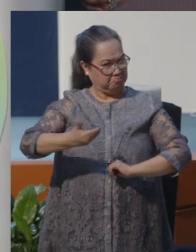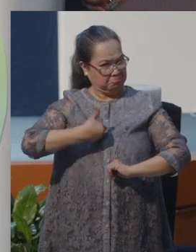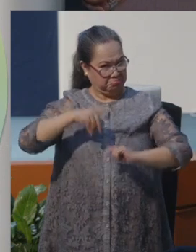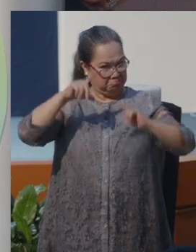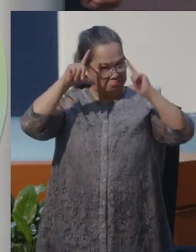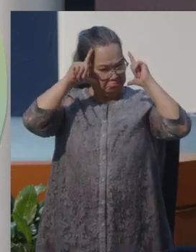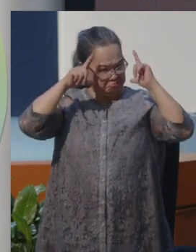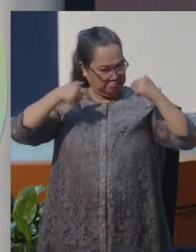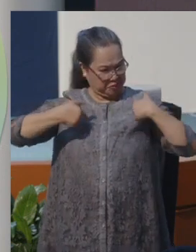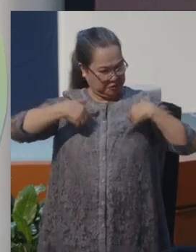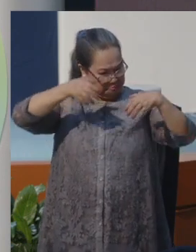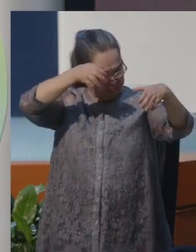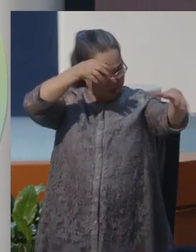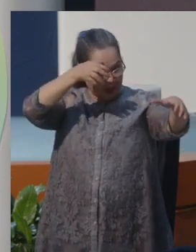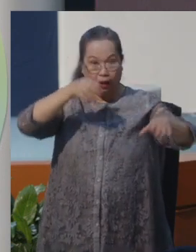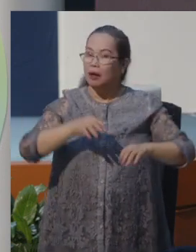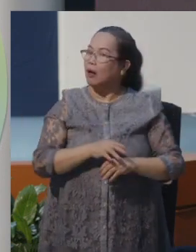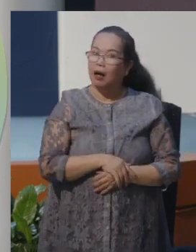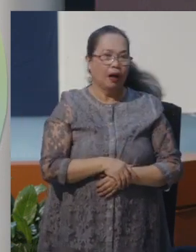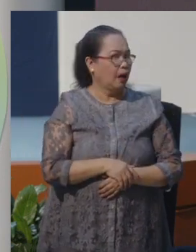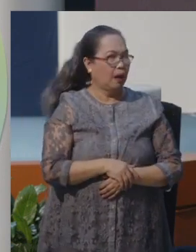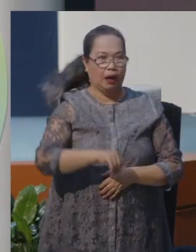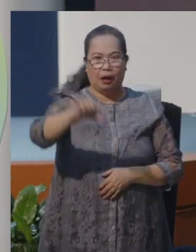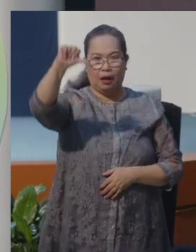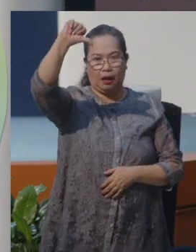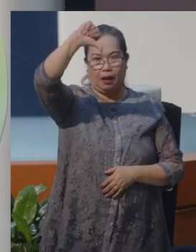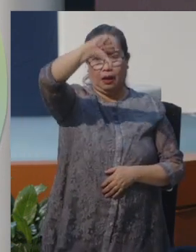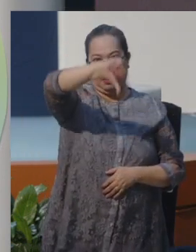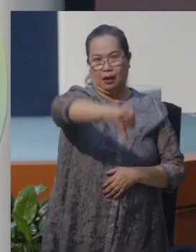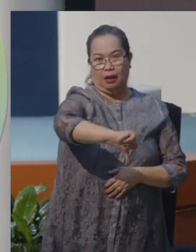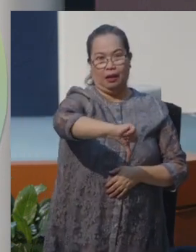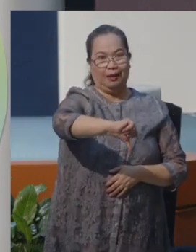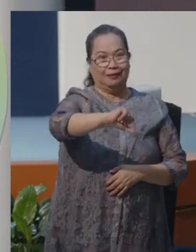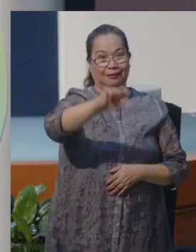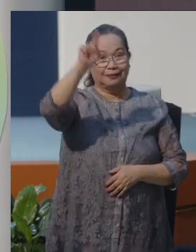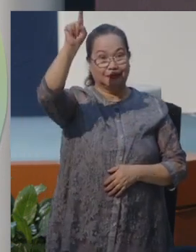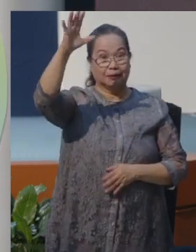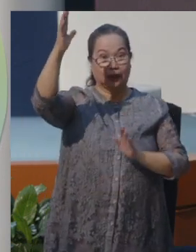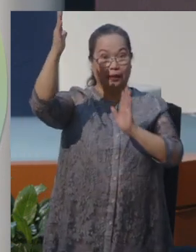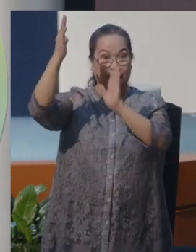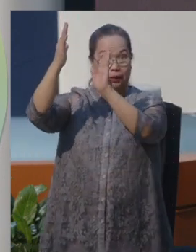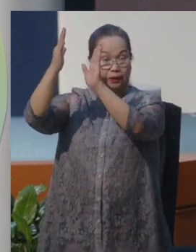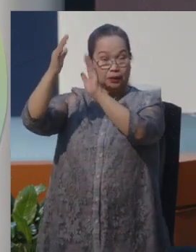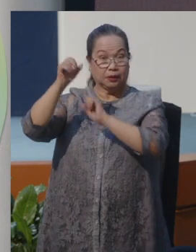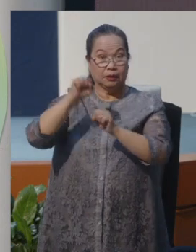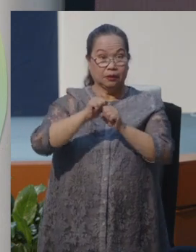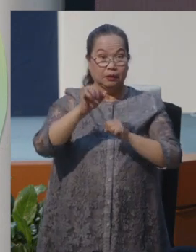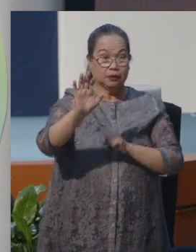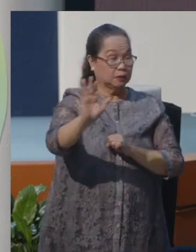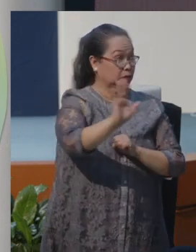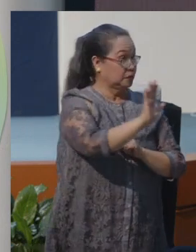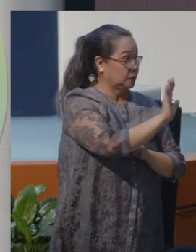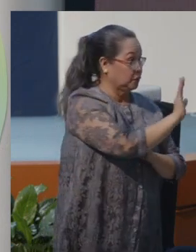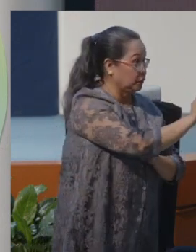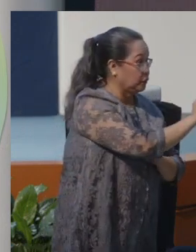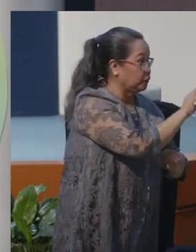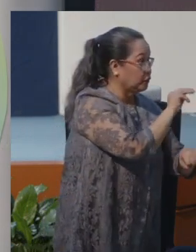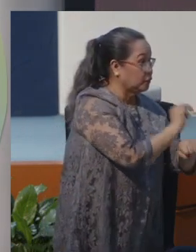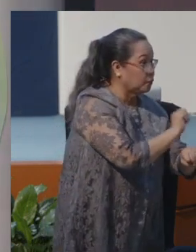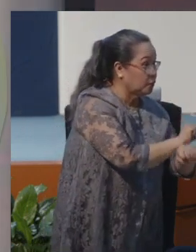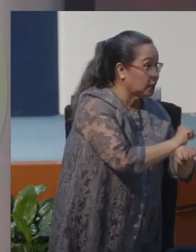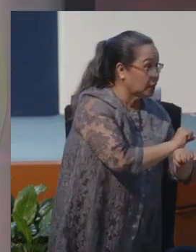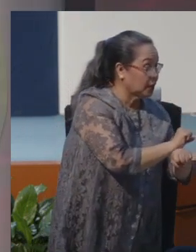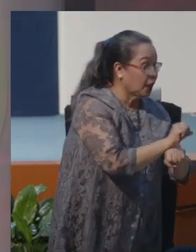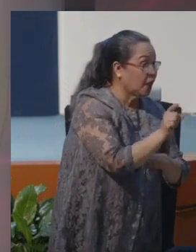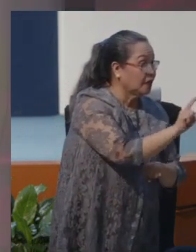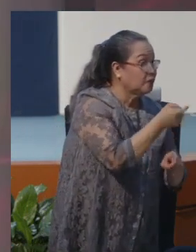of God." Para walang makapagmamalaki sa presensya ng Diyos. Na ang kanilang gawain, ang kanilang ministeryo ay nagmula